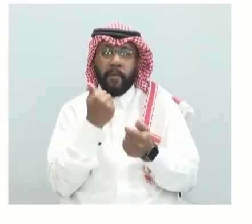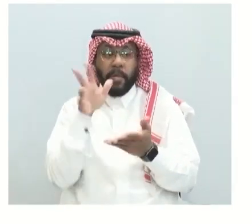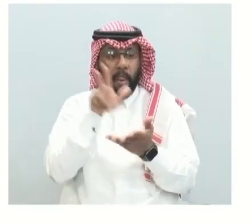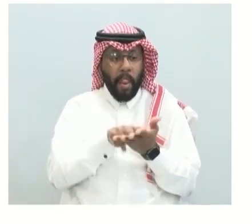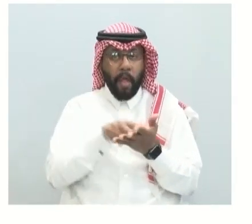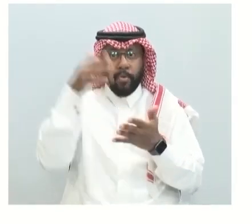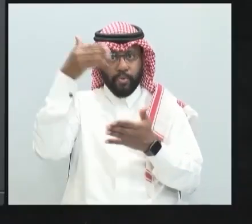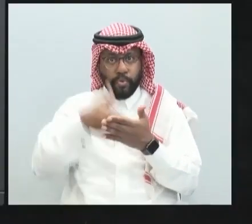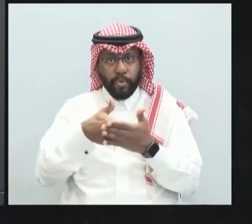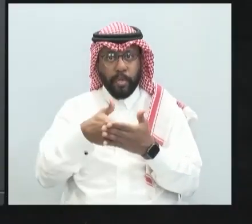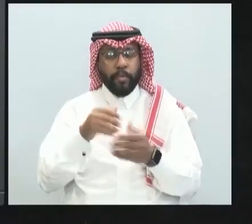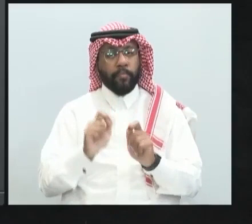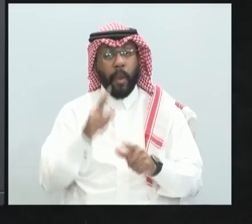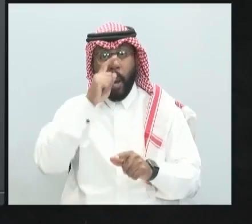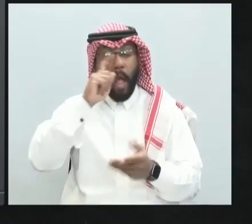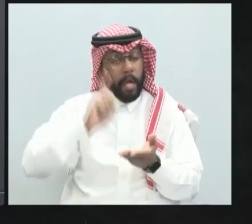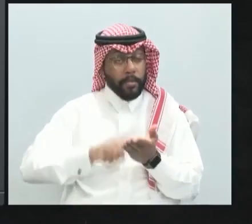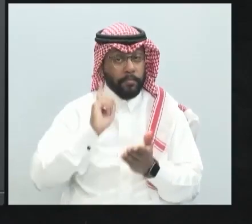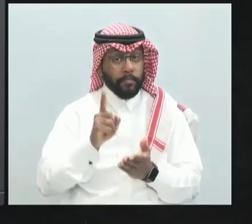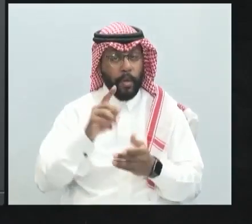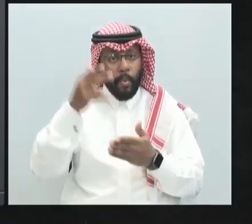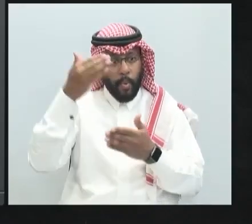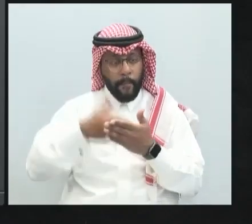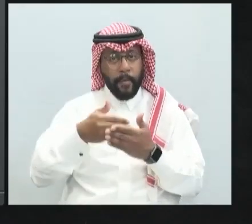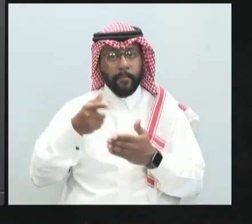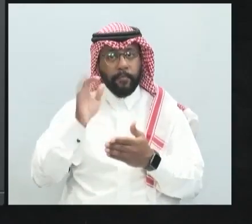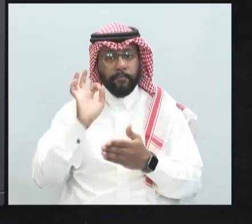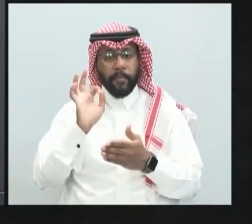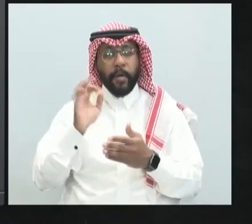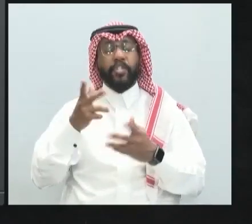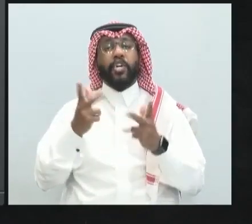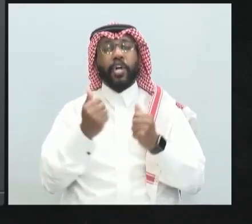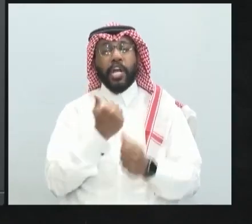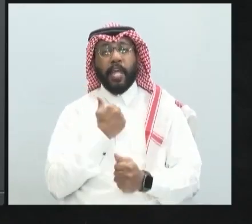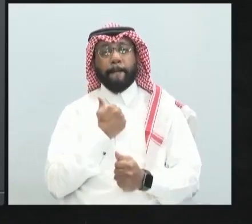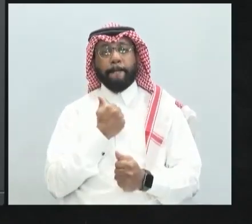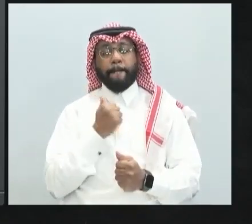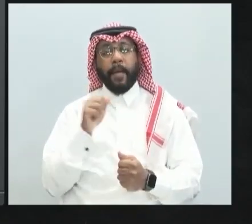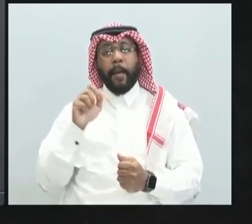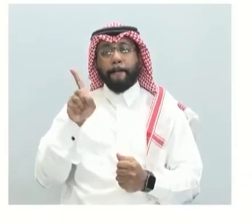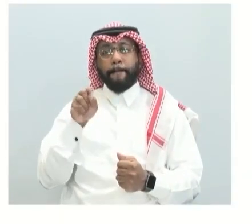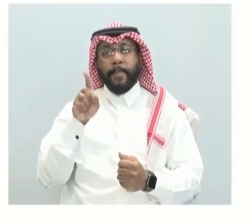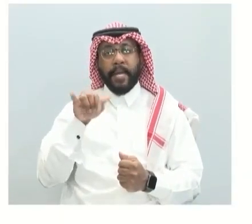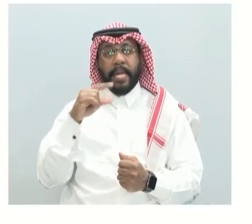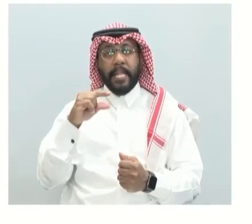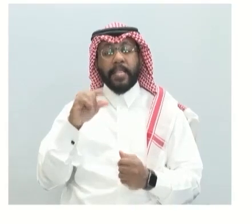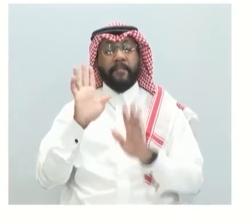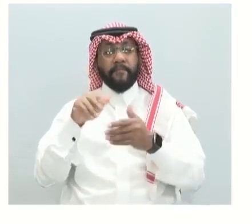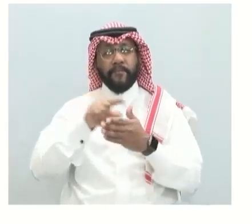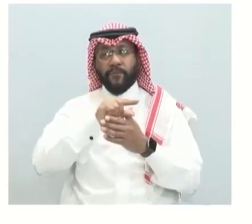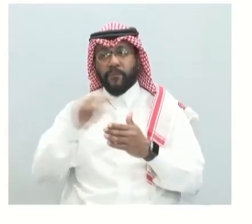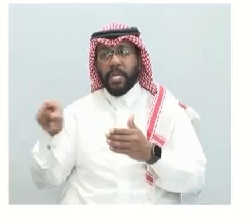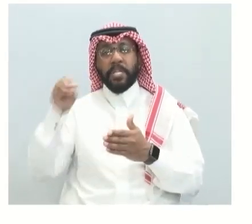لابد للشرط الوحيد المهم في هذا البرنامج ان يكون لديك حساب بريد الكتروني خاص بشركه مايكروسوفت